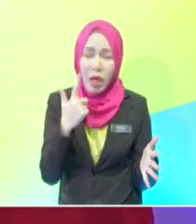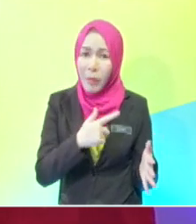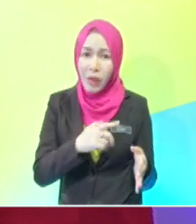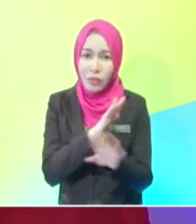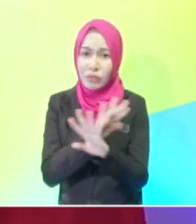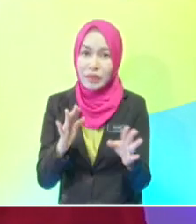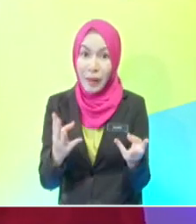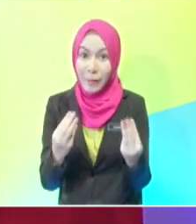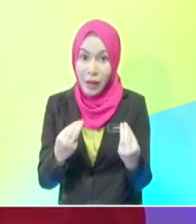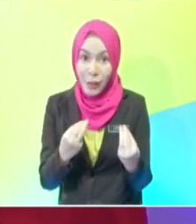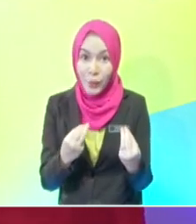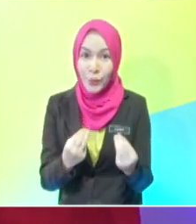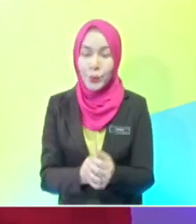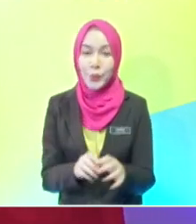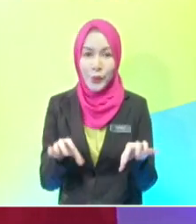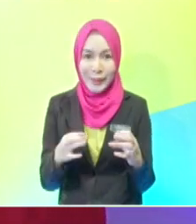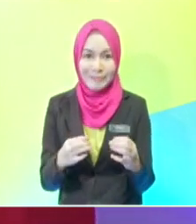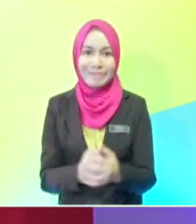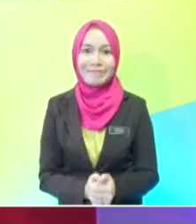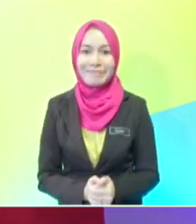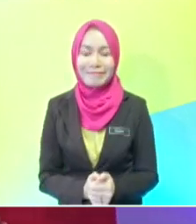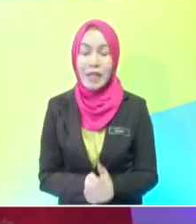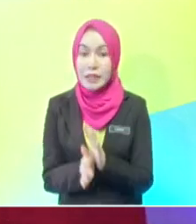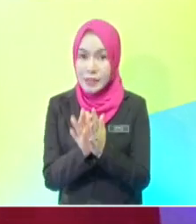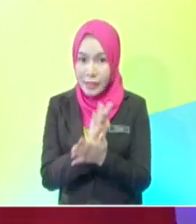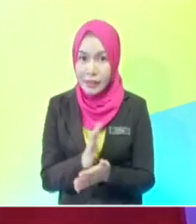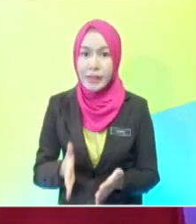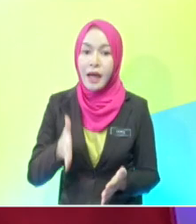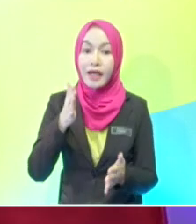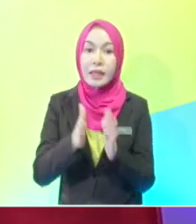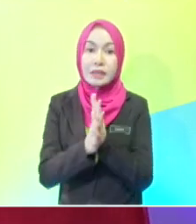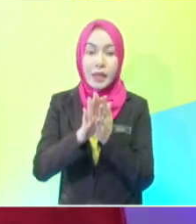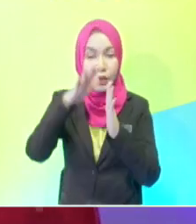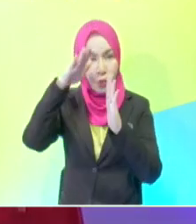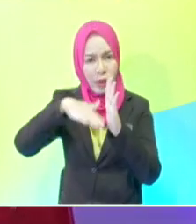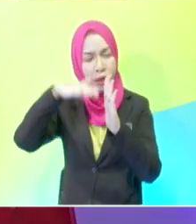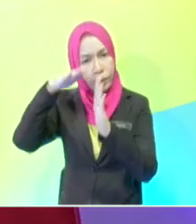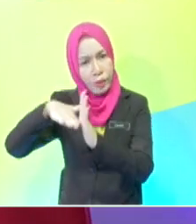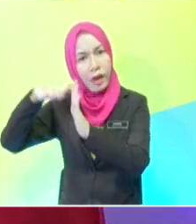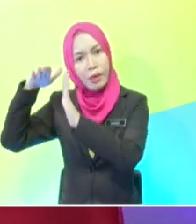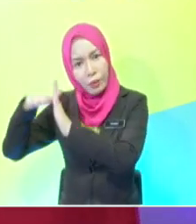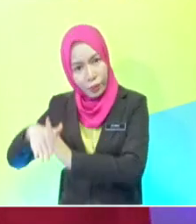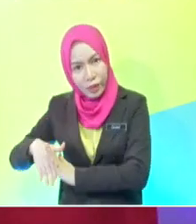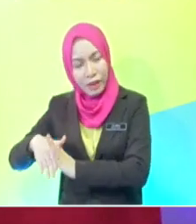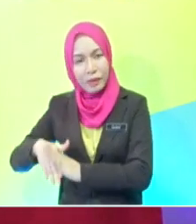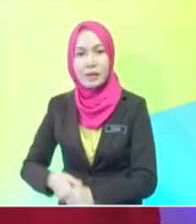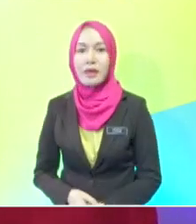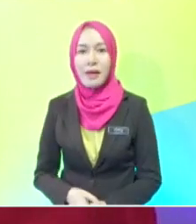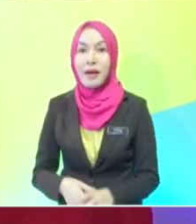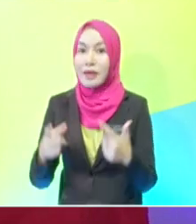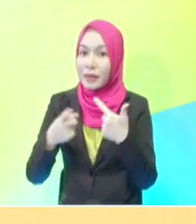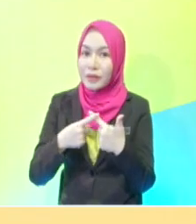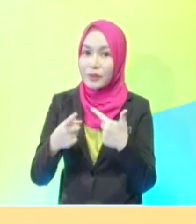diusahakan maka dia akan terancam lah makin lama makin berkurangan oke Kemudian yang kedua kita katanya terdapat